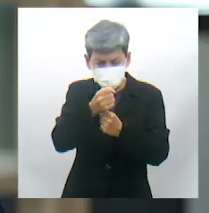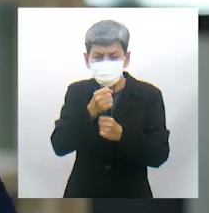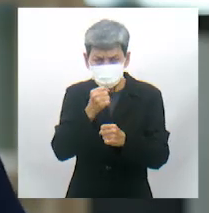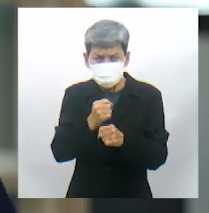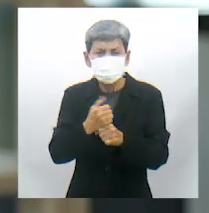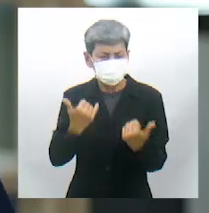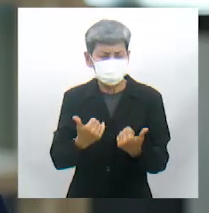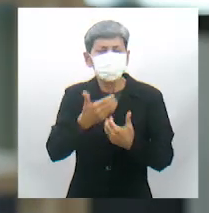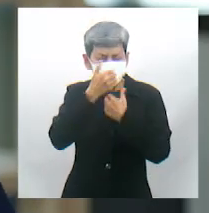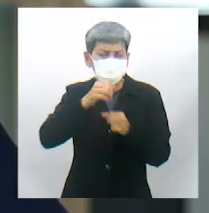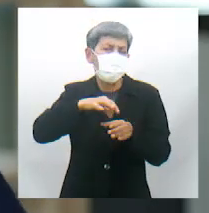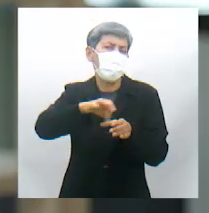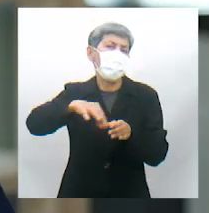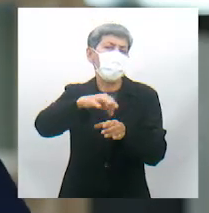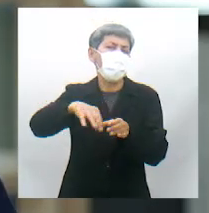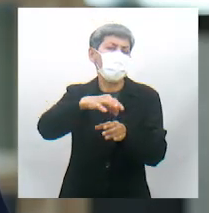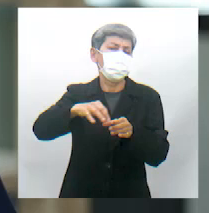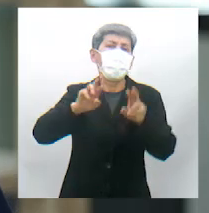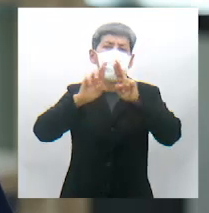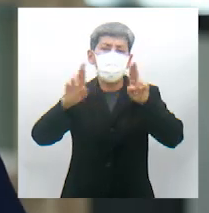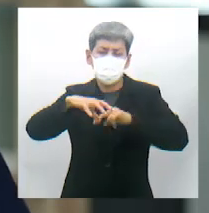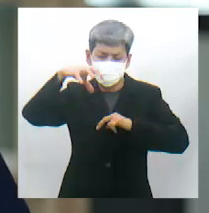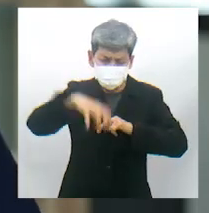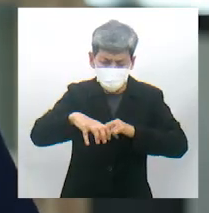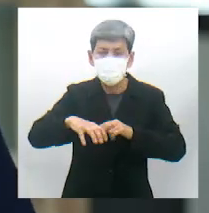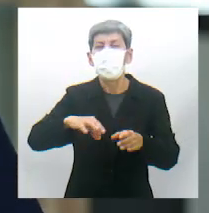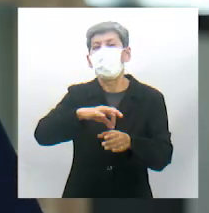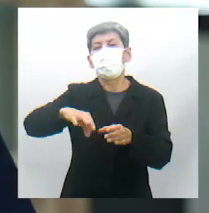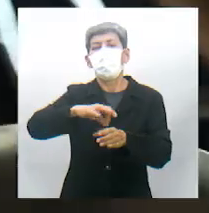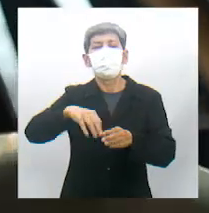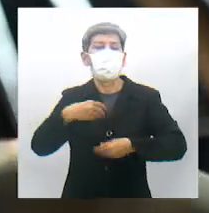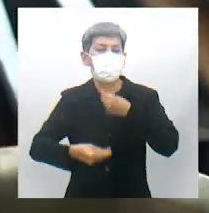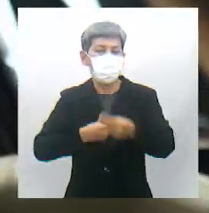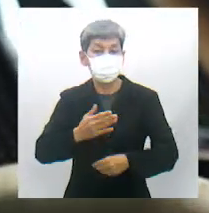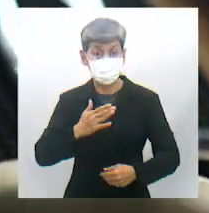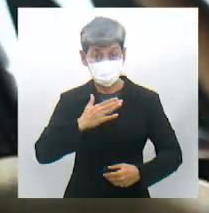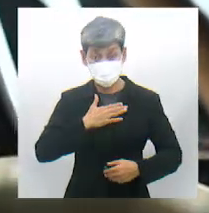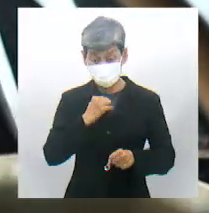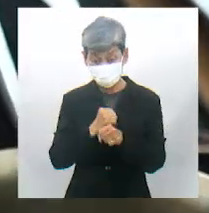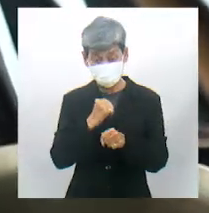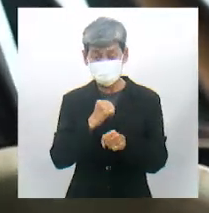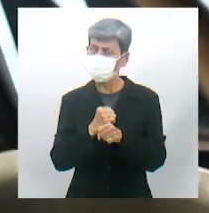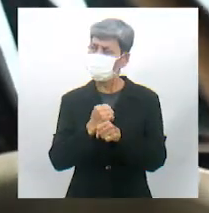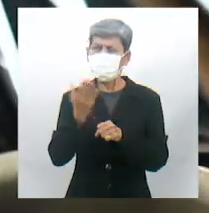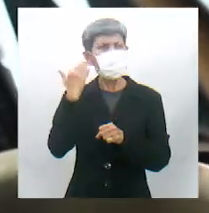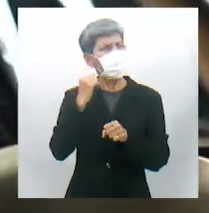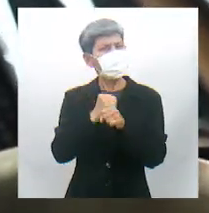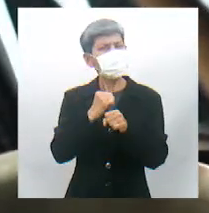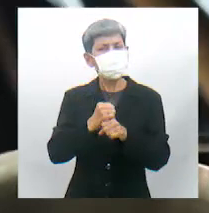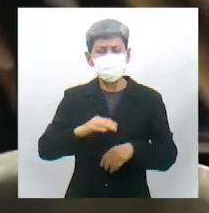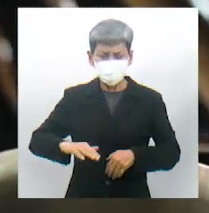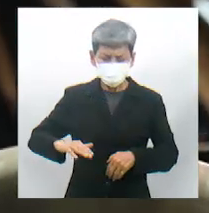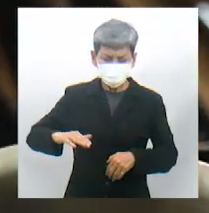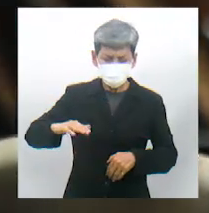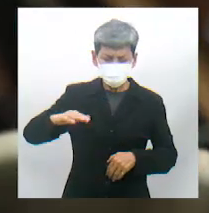ที่นิยมในช่วงนี้นะคะกันในการเปิดร้านคาเฟ่อะค่ะหนูทำอยู่ตรงนี้ตั้งแต่เด็กจ